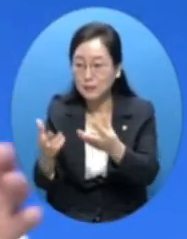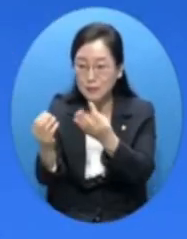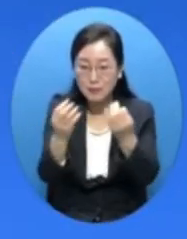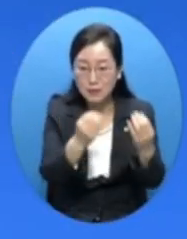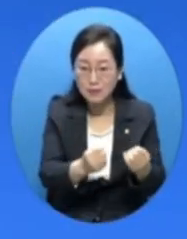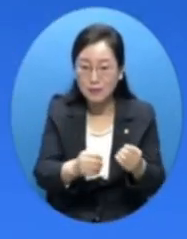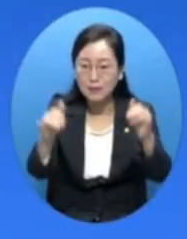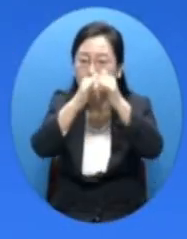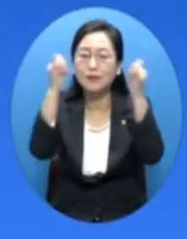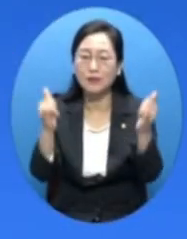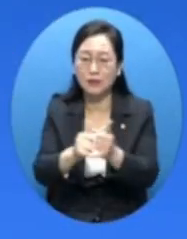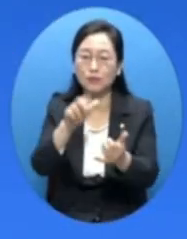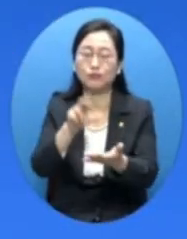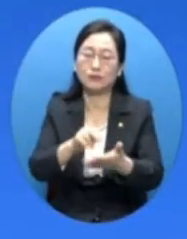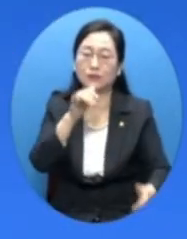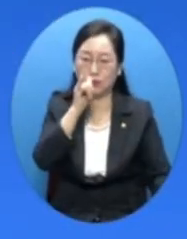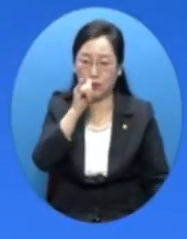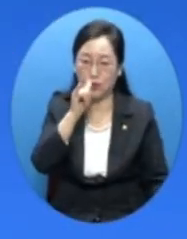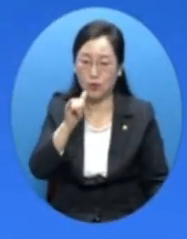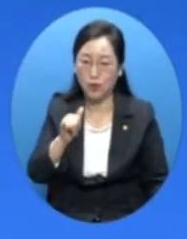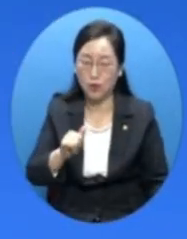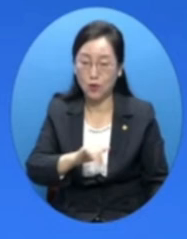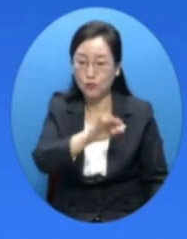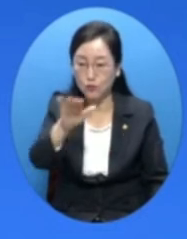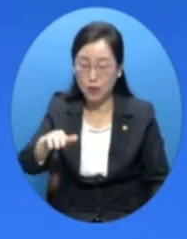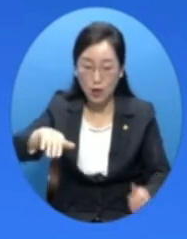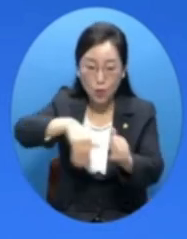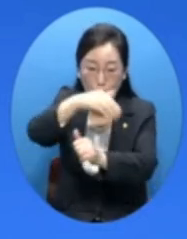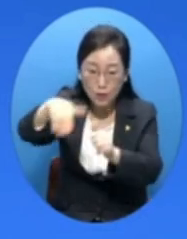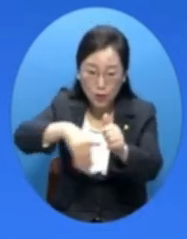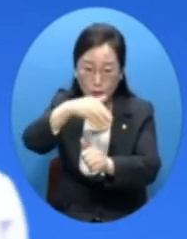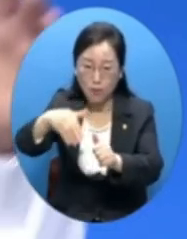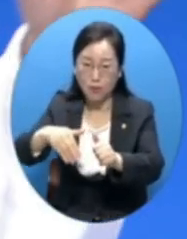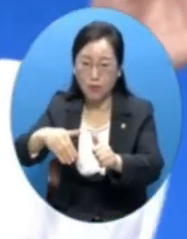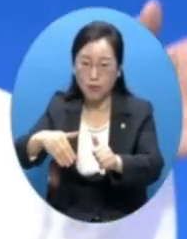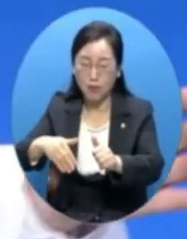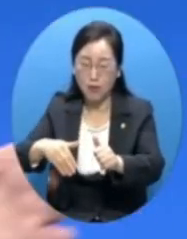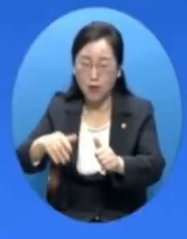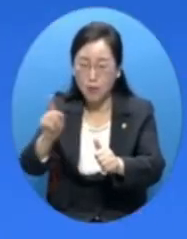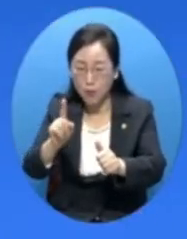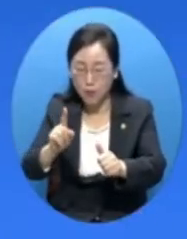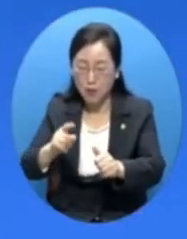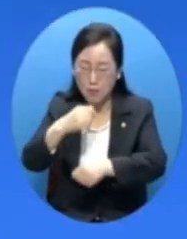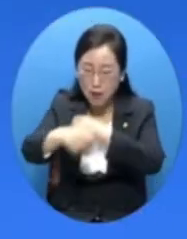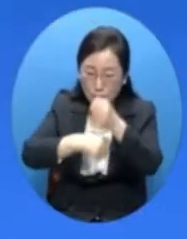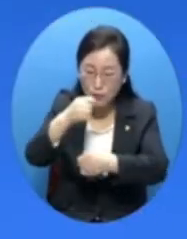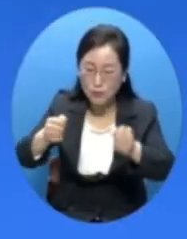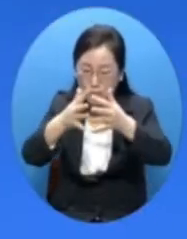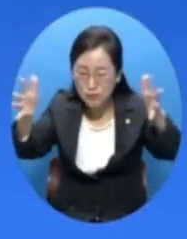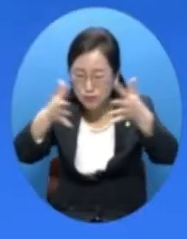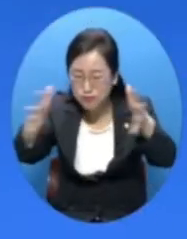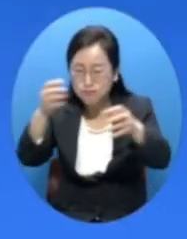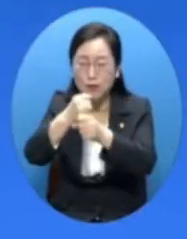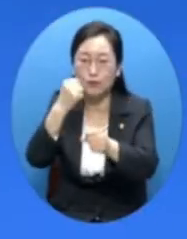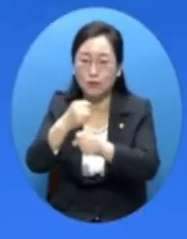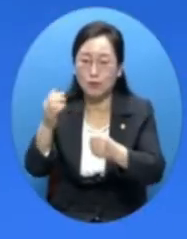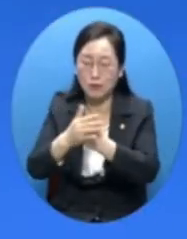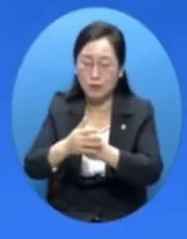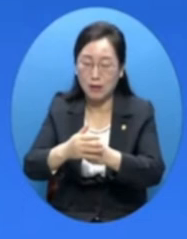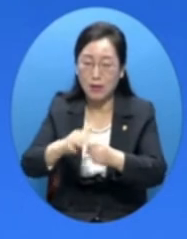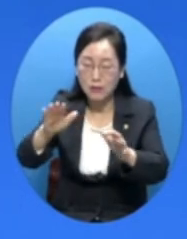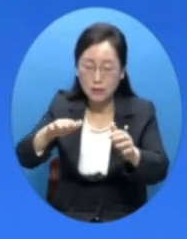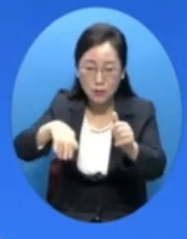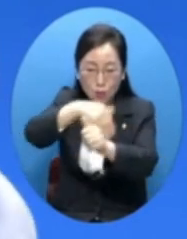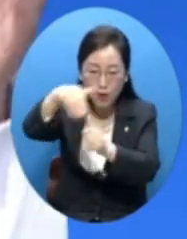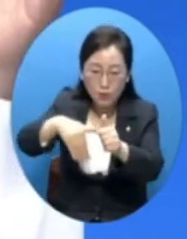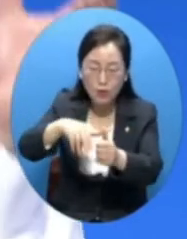사회적인 문제도 있습니다. 우리들이 함부로 환경을 개발해가지고 생태계를 파괴함으로 말미암아 온난화 현상에 와서 지금